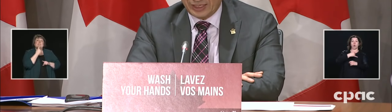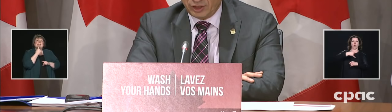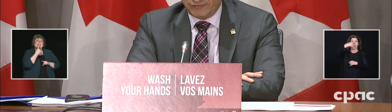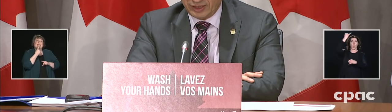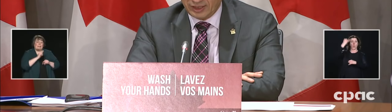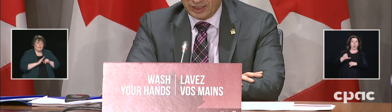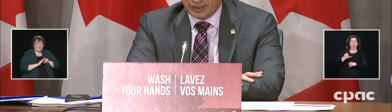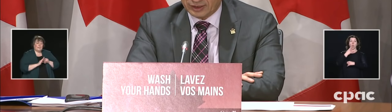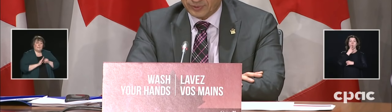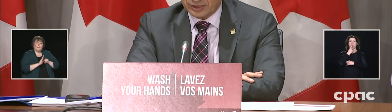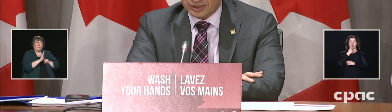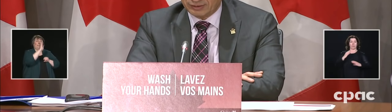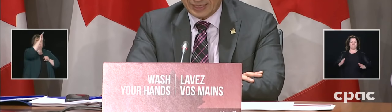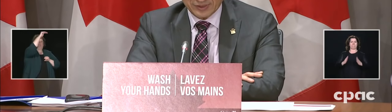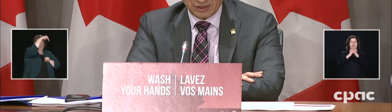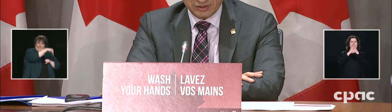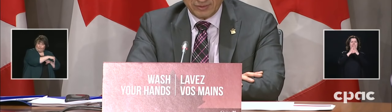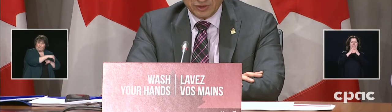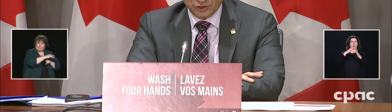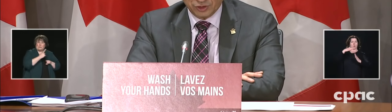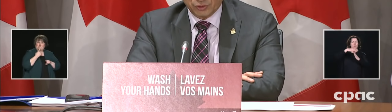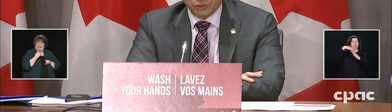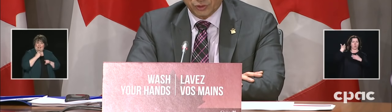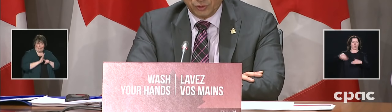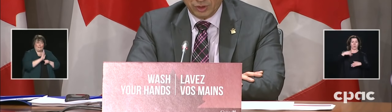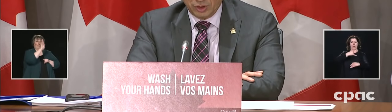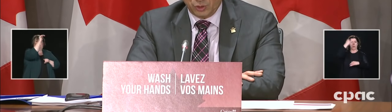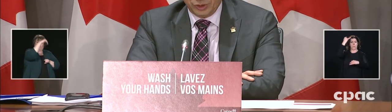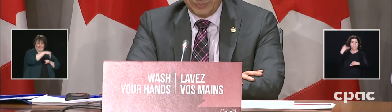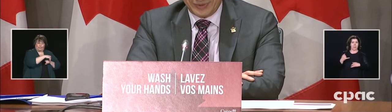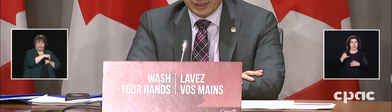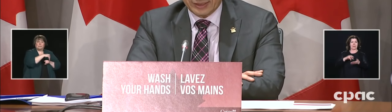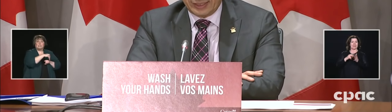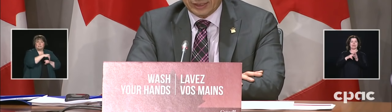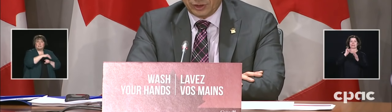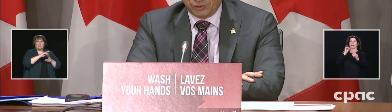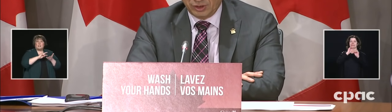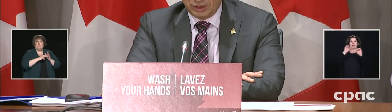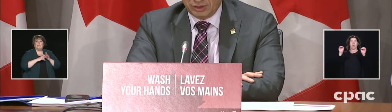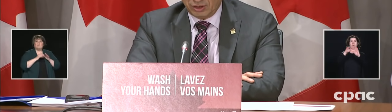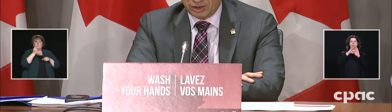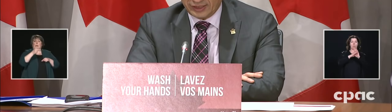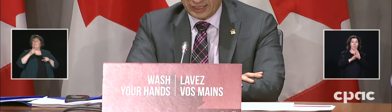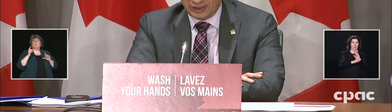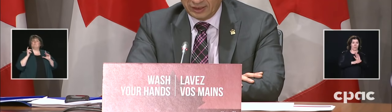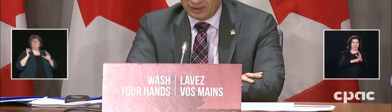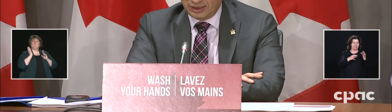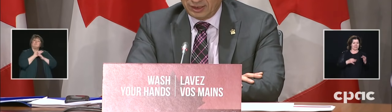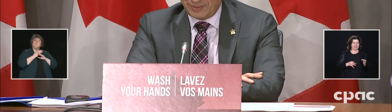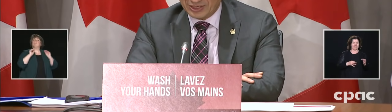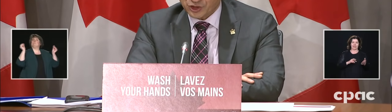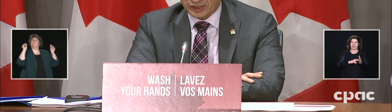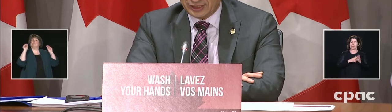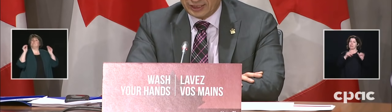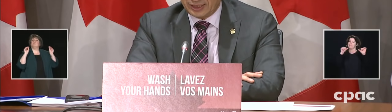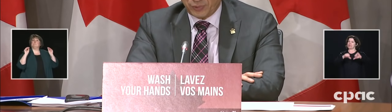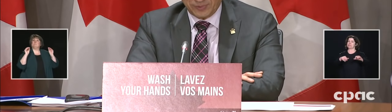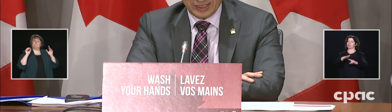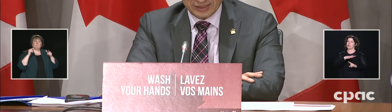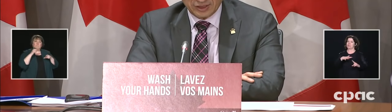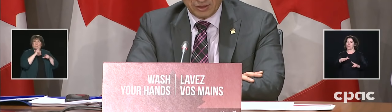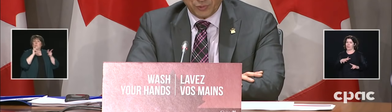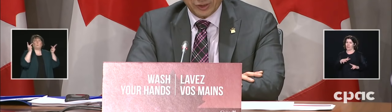abrupt et élevé, représente l'absence de mesures de contrôle ou le pire scénario dans lequel la majorité